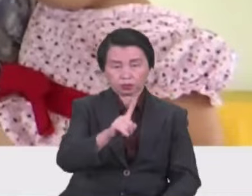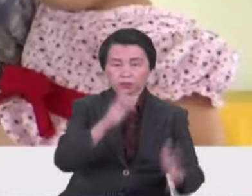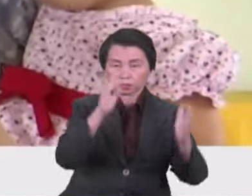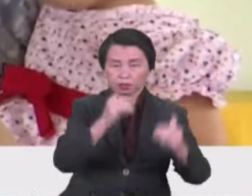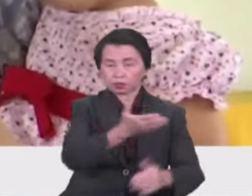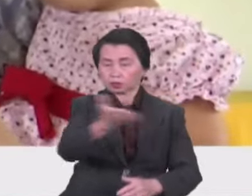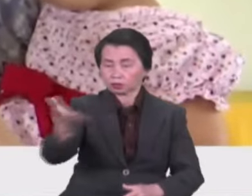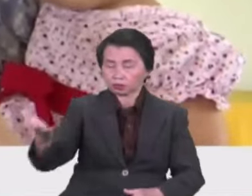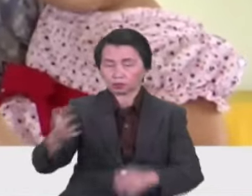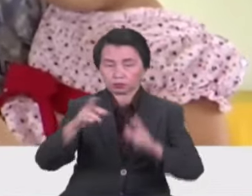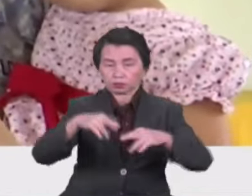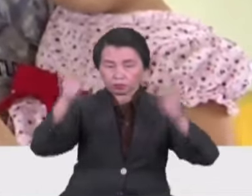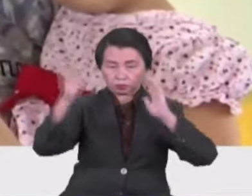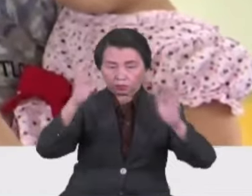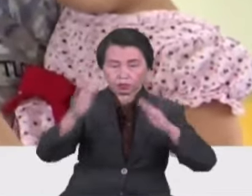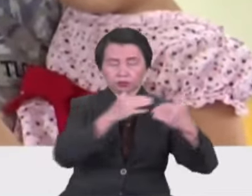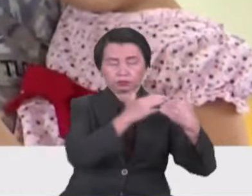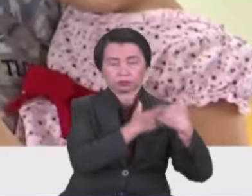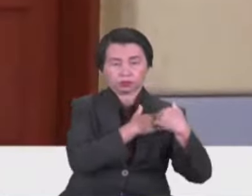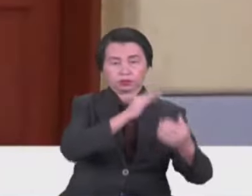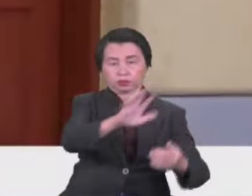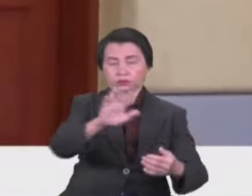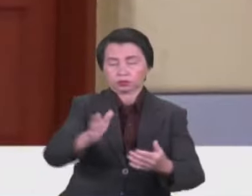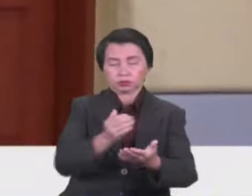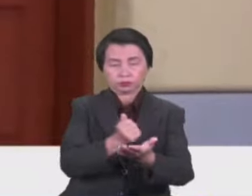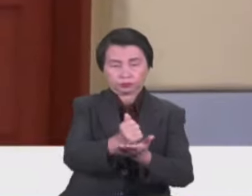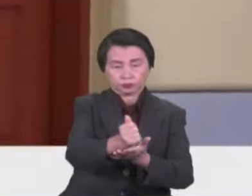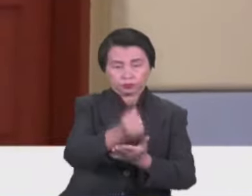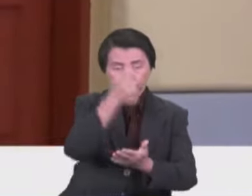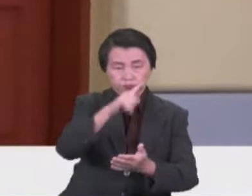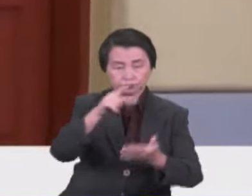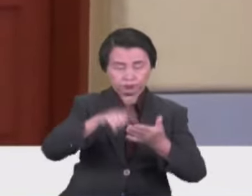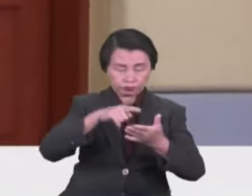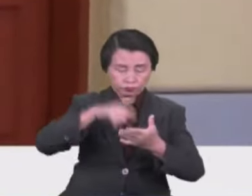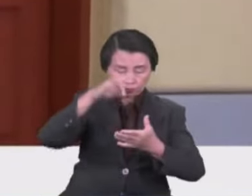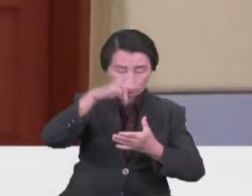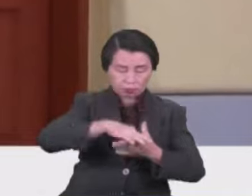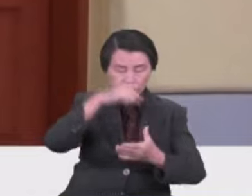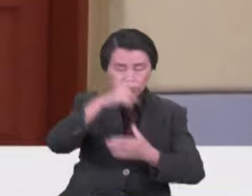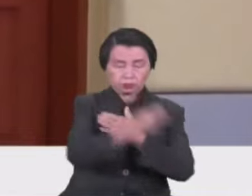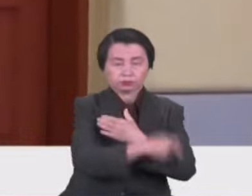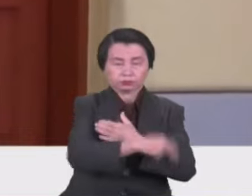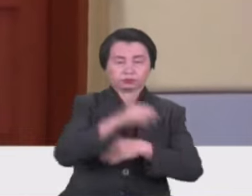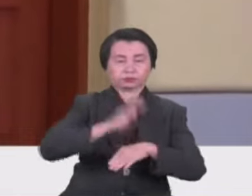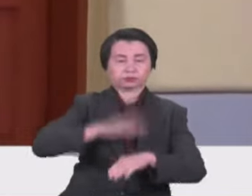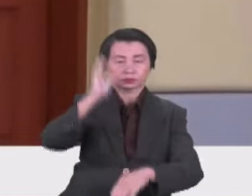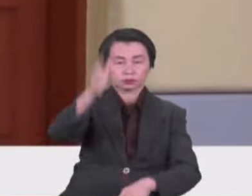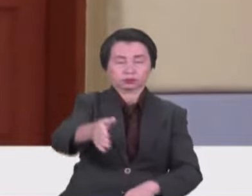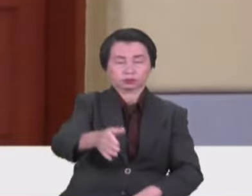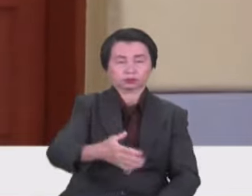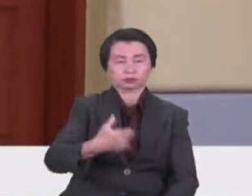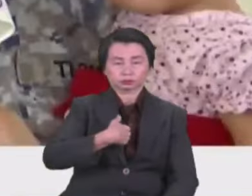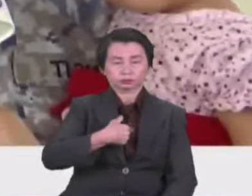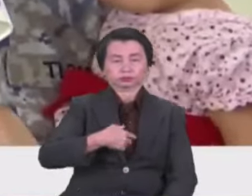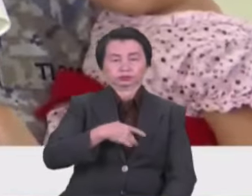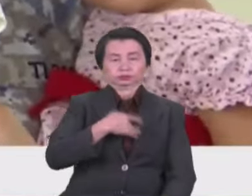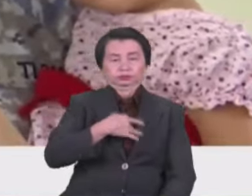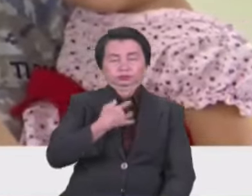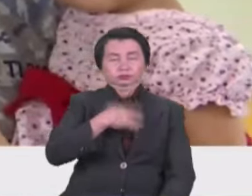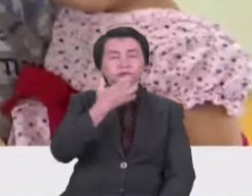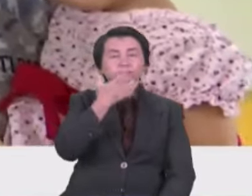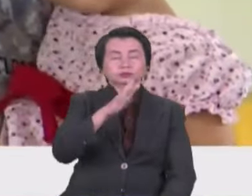Malaysia untuk menunaikan tanggungjawab bagi mengundi untuk negara pada masa akan datang. Saya berasa amat